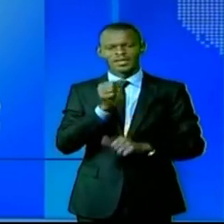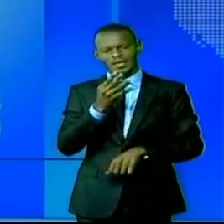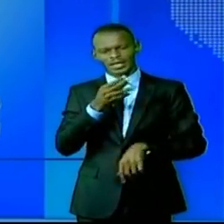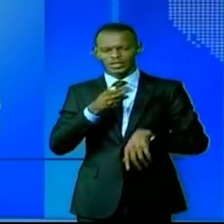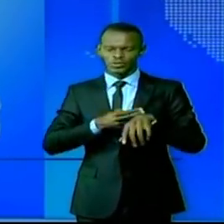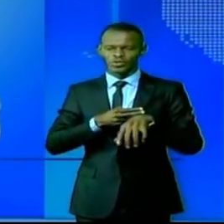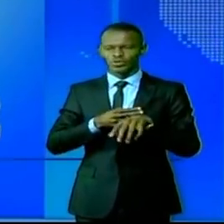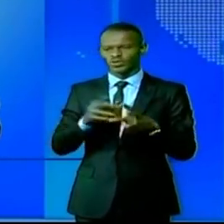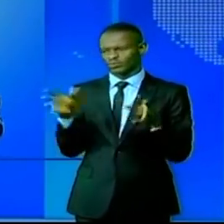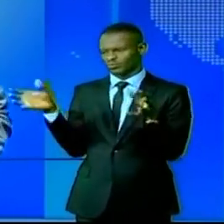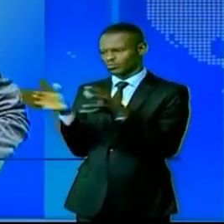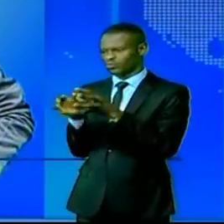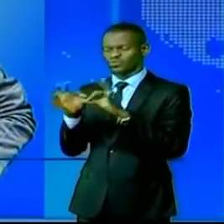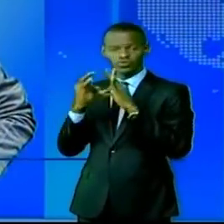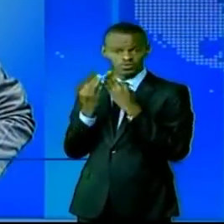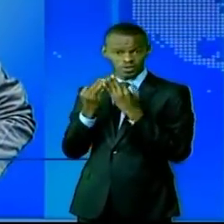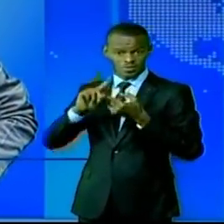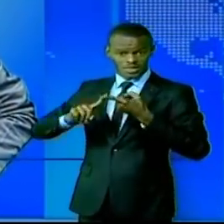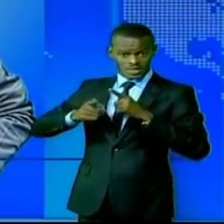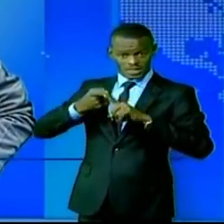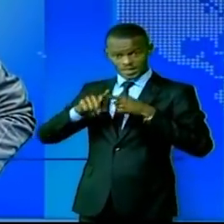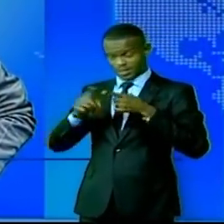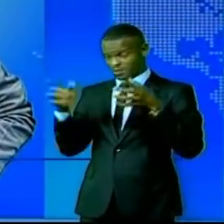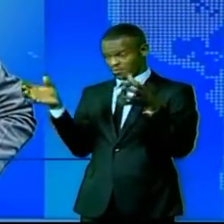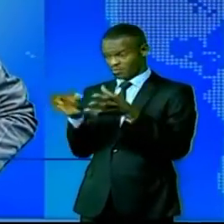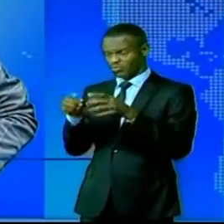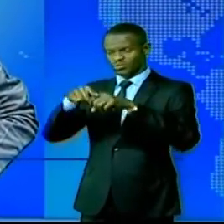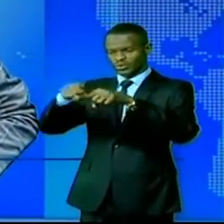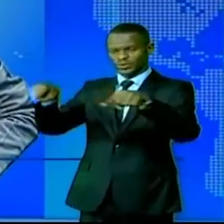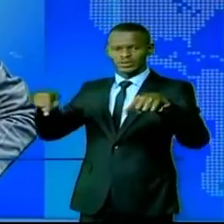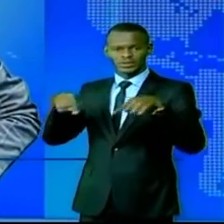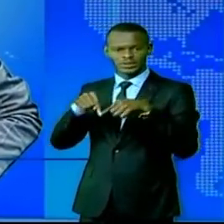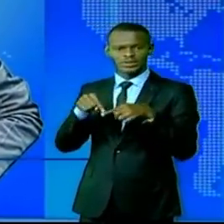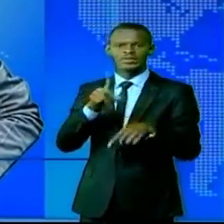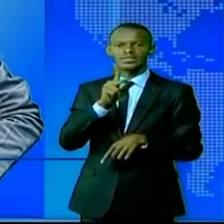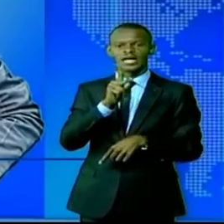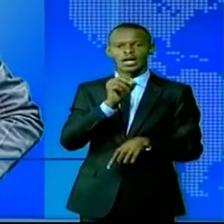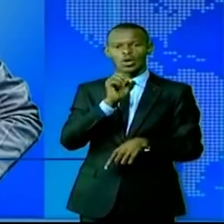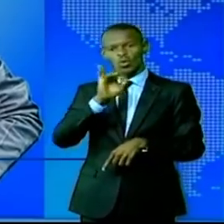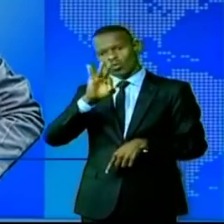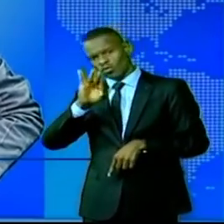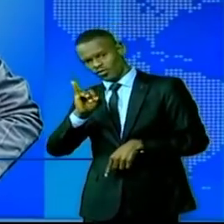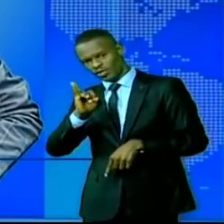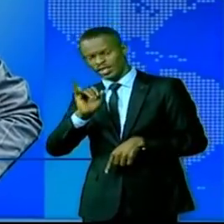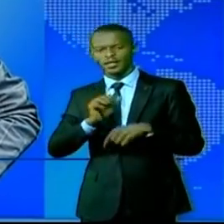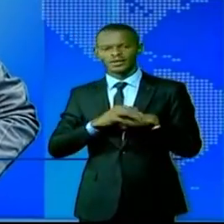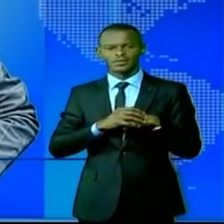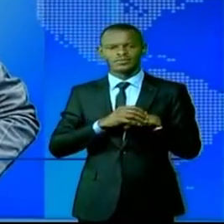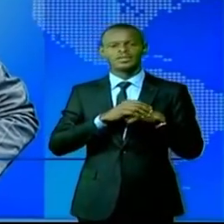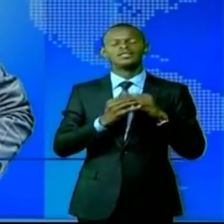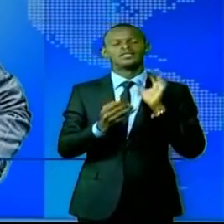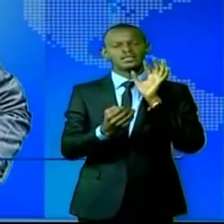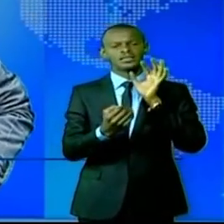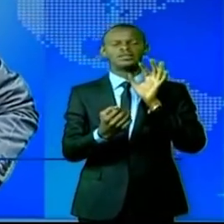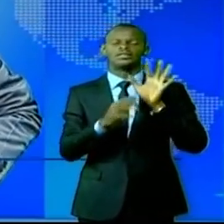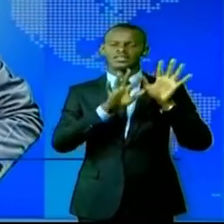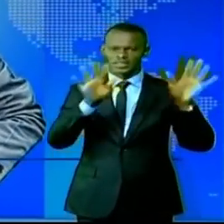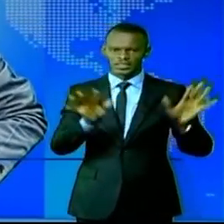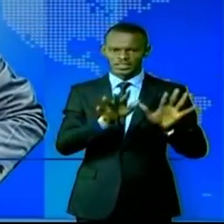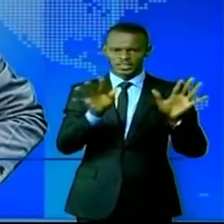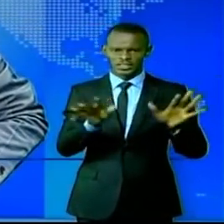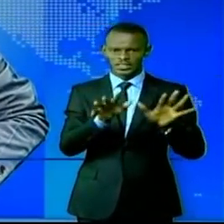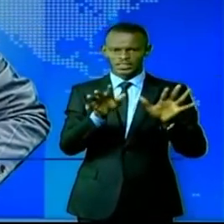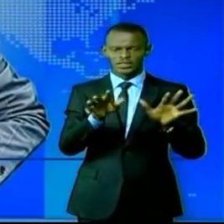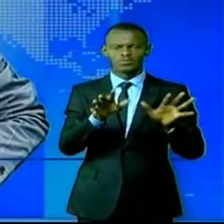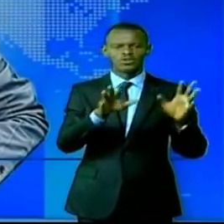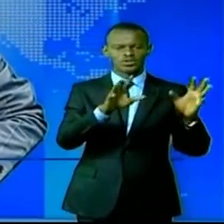pour la famille, les amis et connaissances dans la salle Kofi. Et les dimanches 6 avril 2022, à 4h, levée du corps de